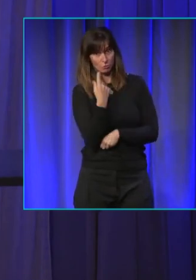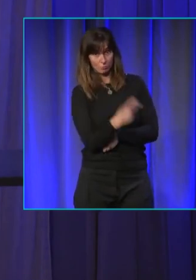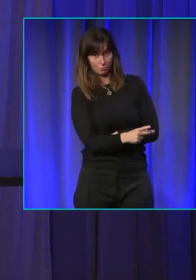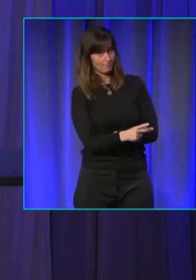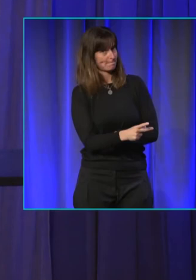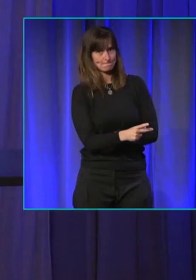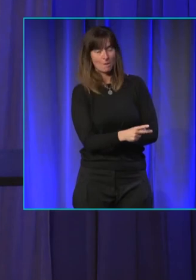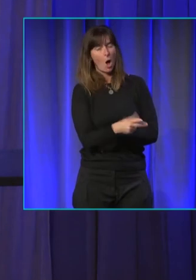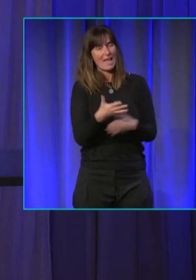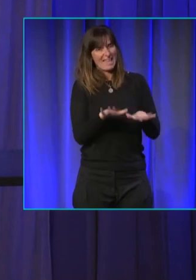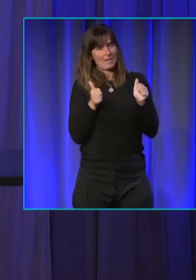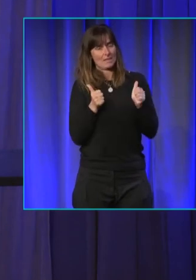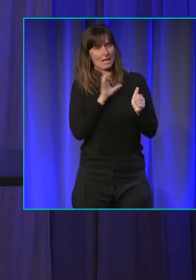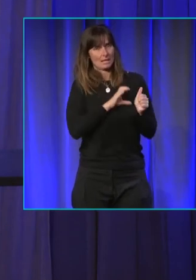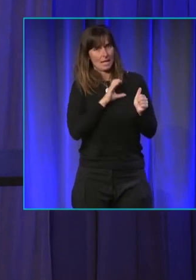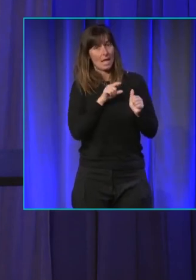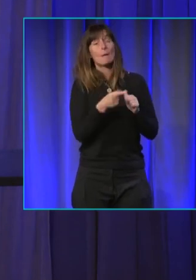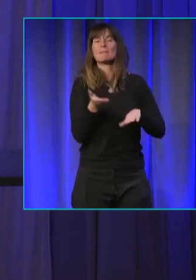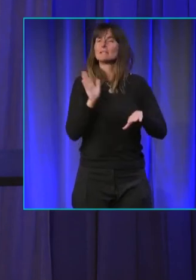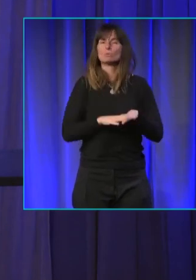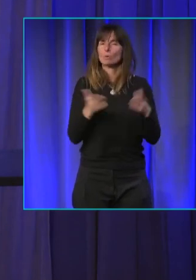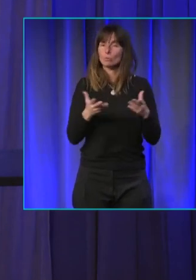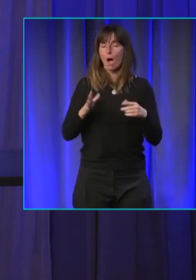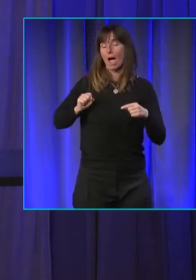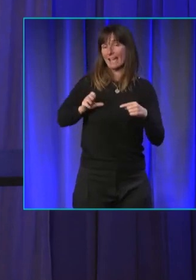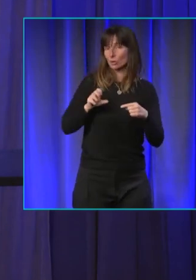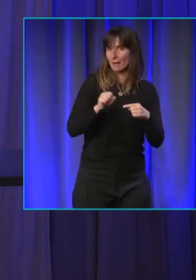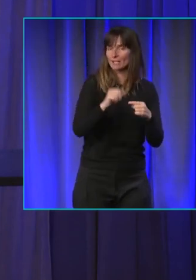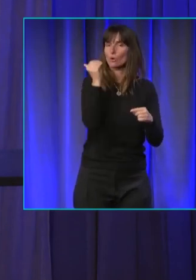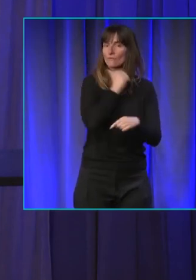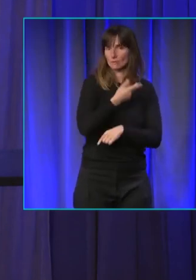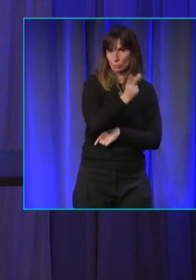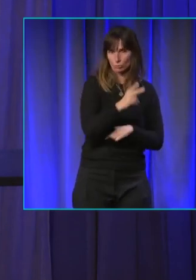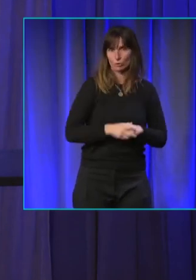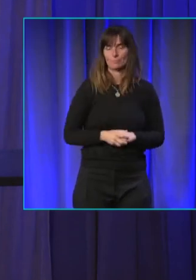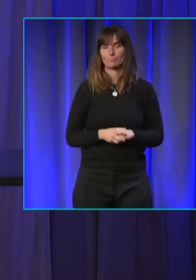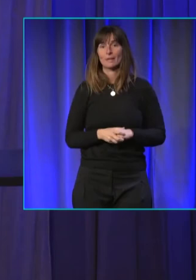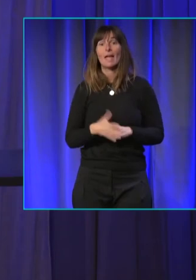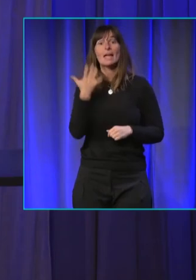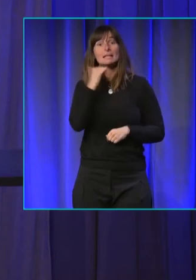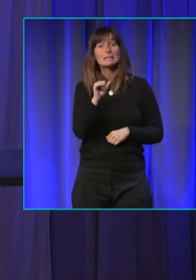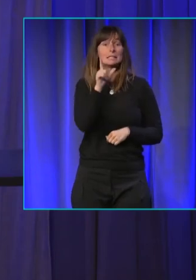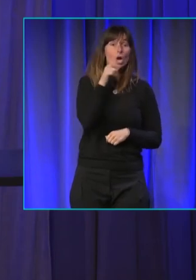qui est sûr, c'est que la récupération est beaucoup plus rapide. Par rapport à la femme et à l'homme,